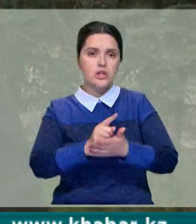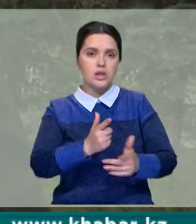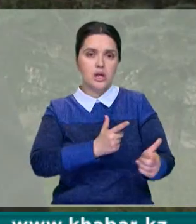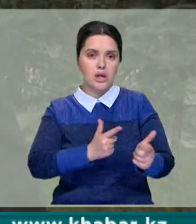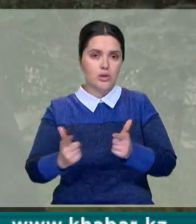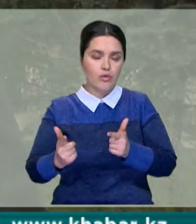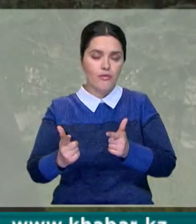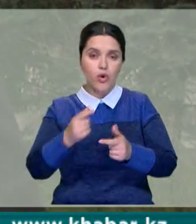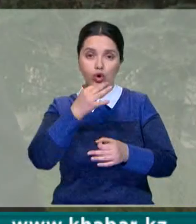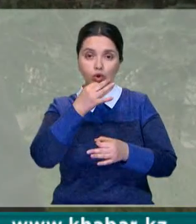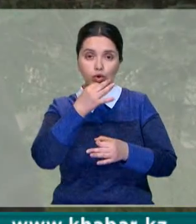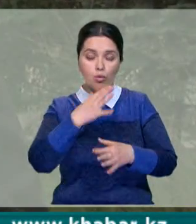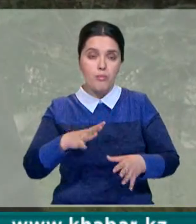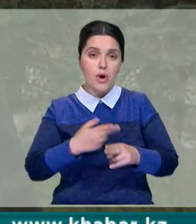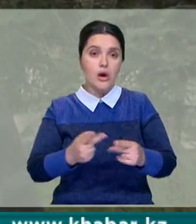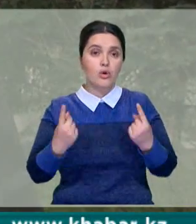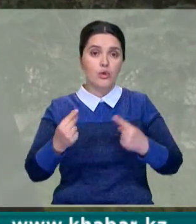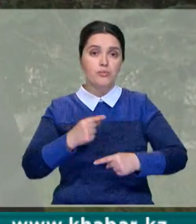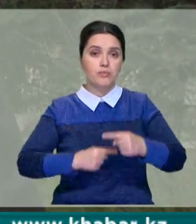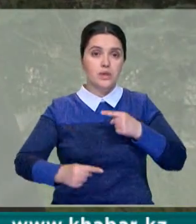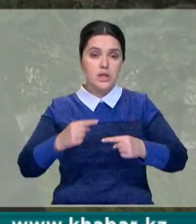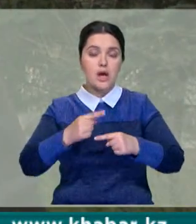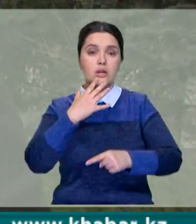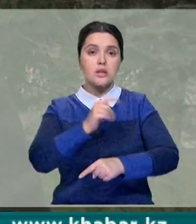любому сценарию. А крупный бизнес, в том числе